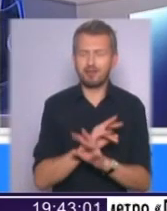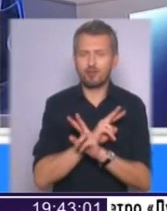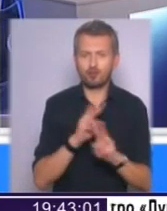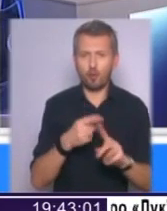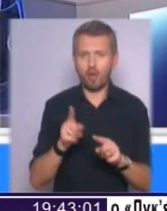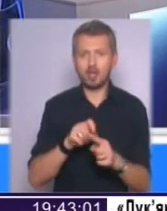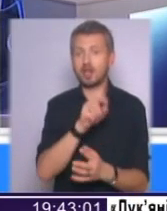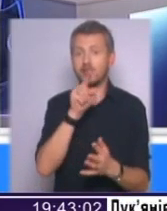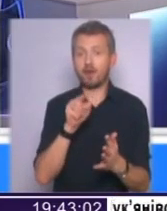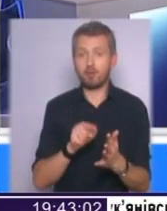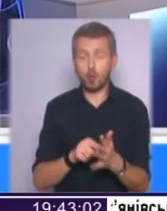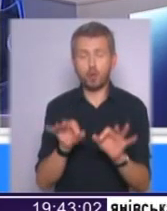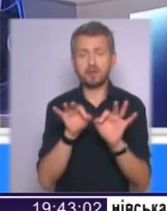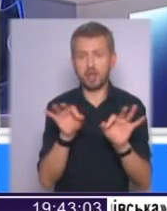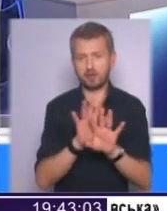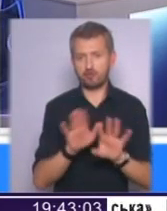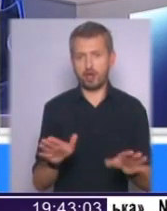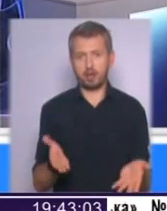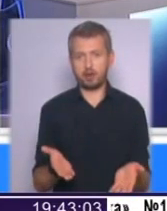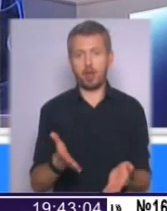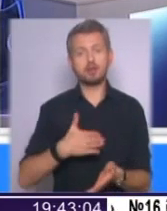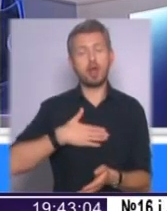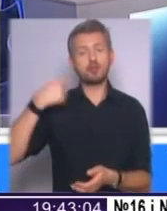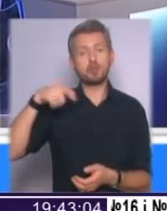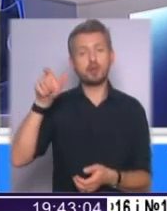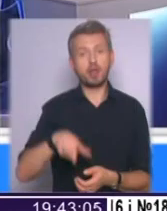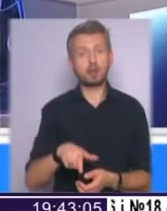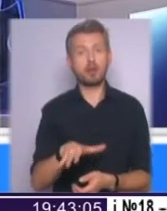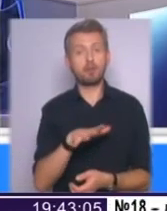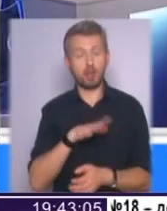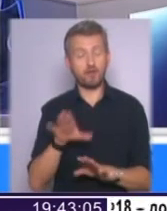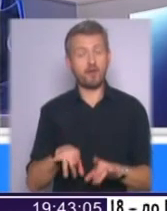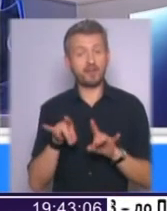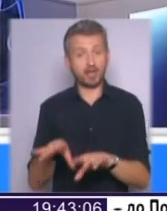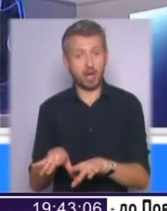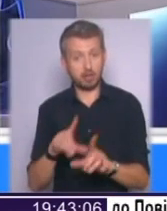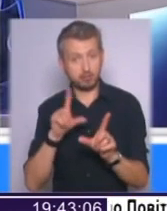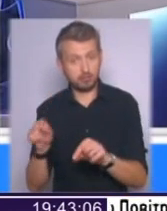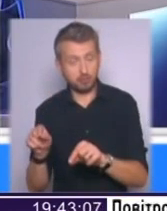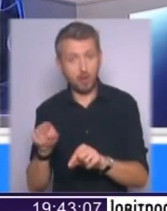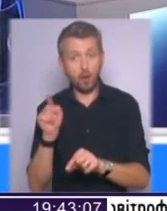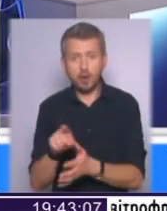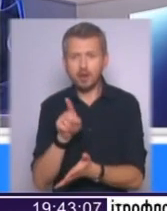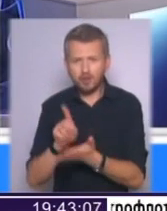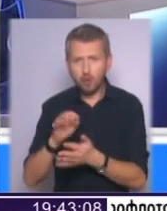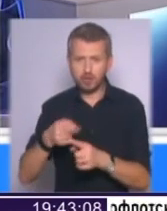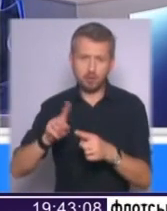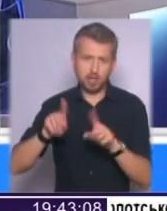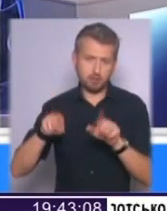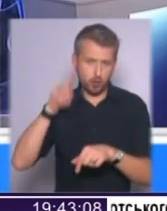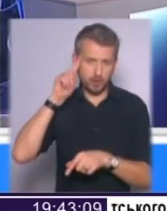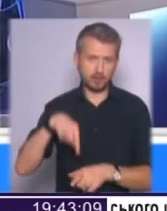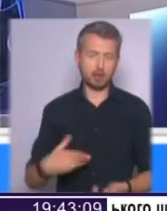этот вопрос не освещает? Наш президент был в Австралии, он же должен об этом тоже